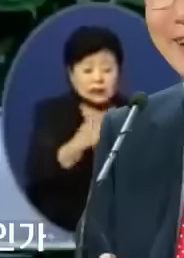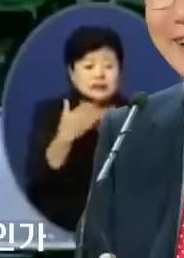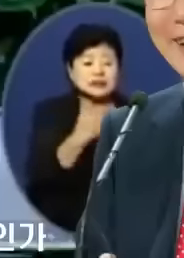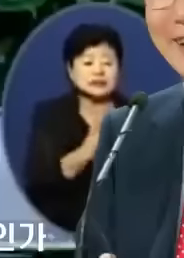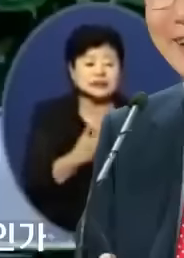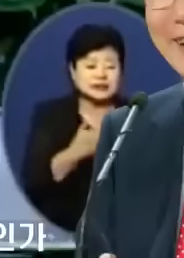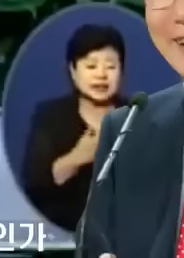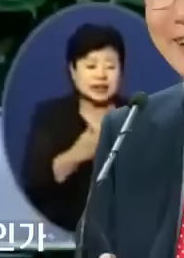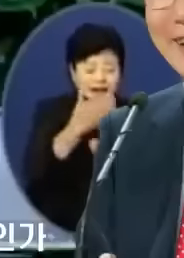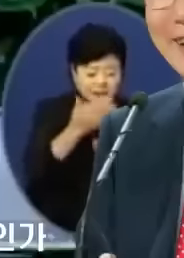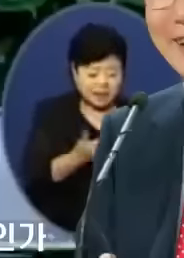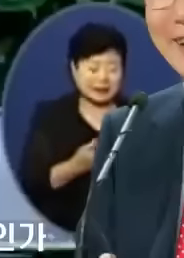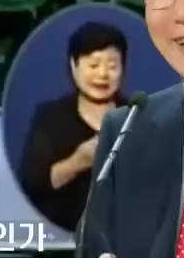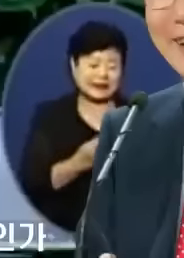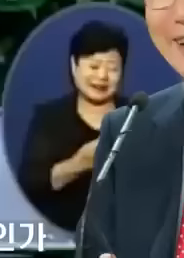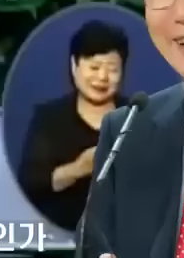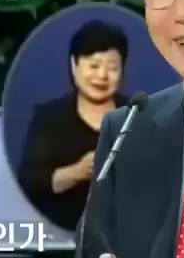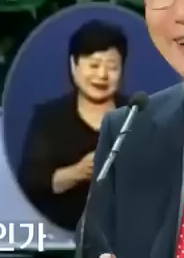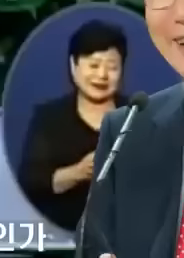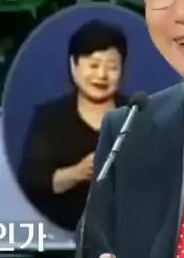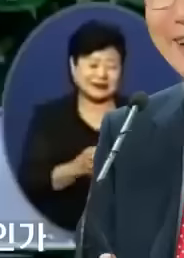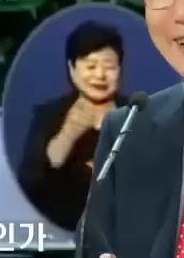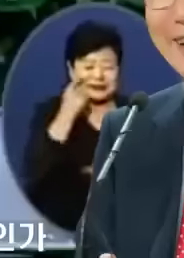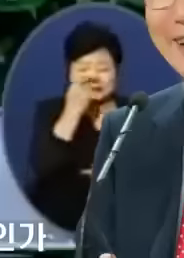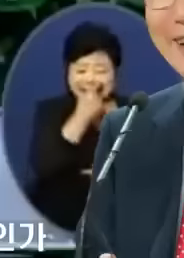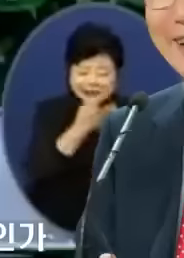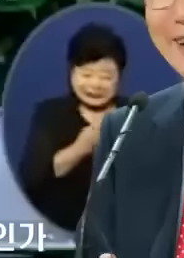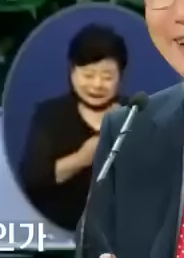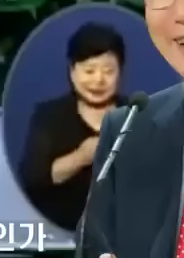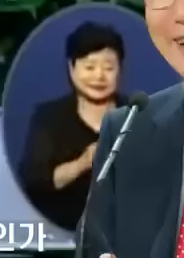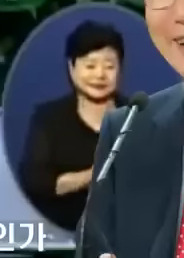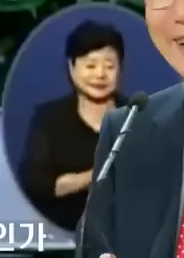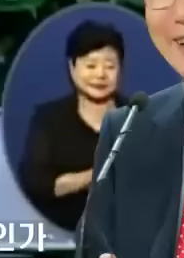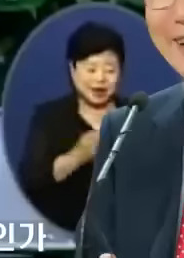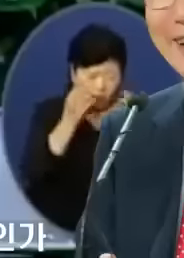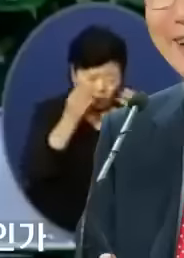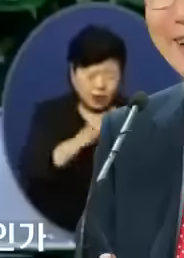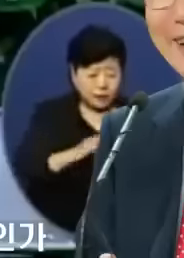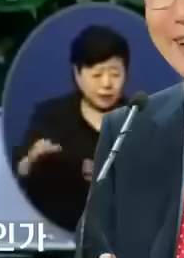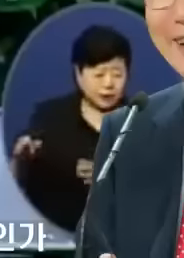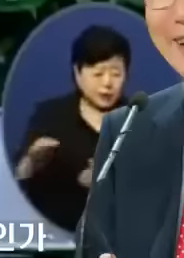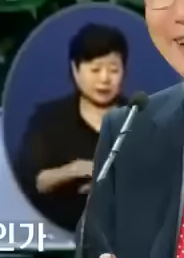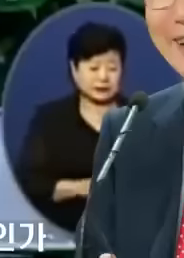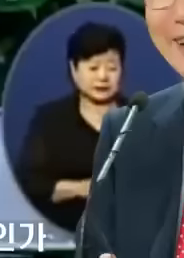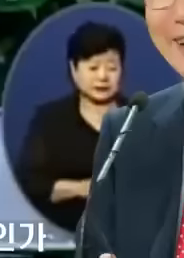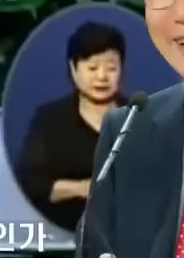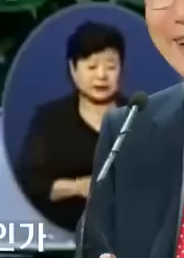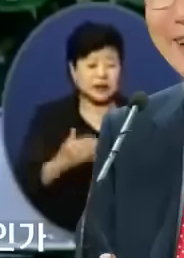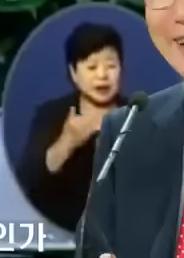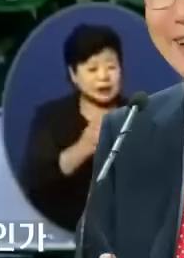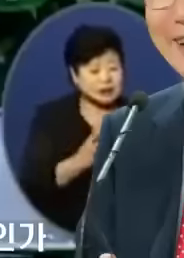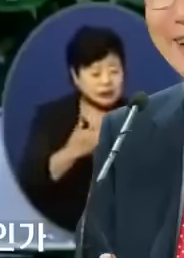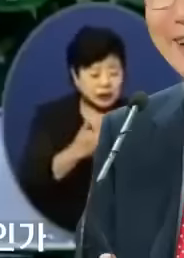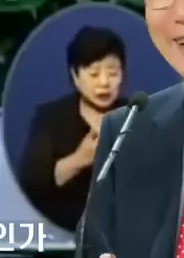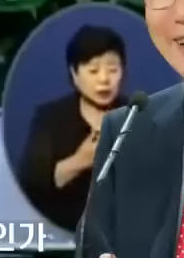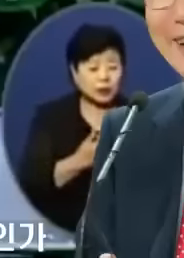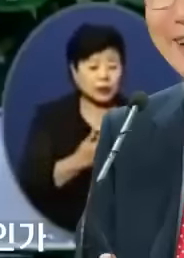큰 은혜를 받았다는 것을 증명하는 것입니다. 고난을 버리면